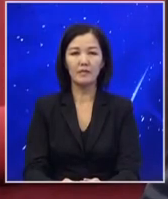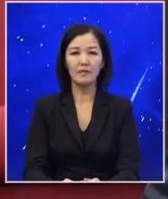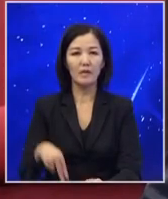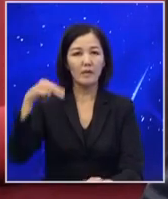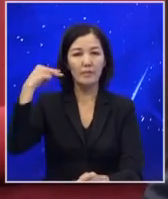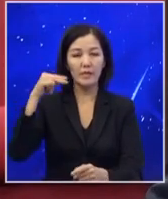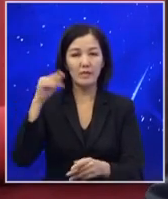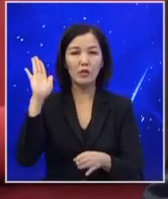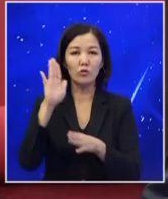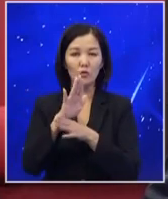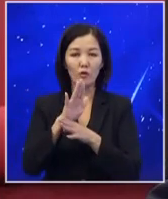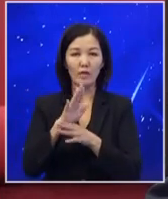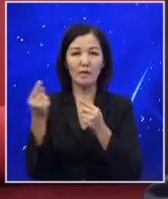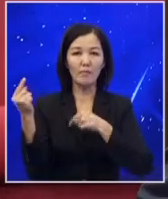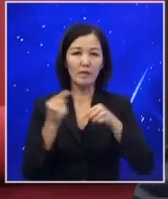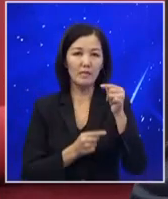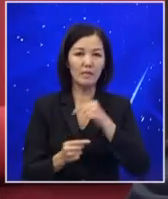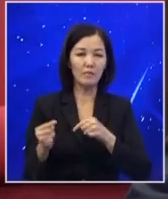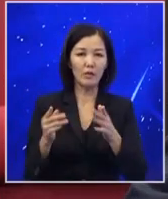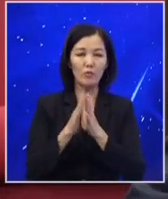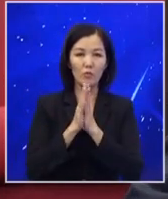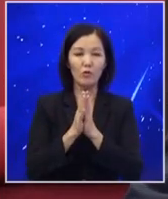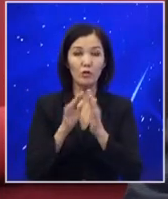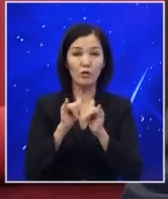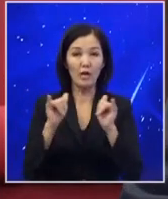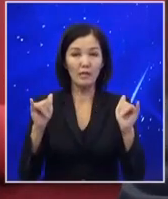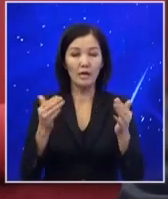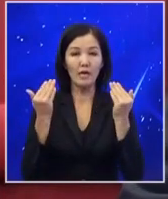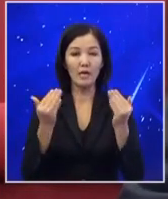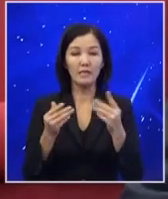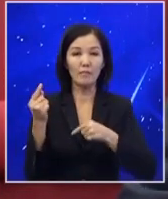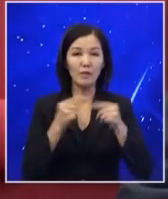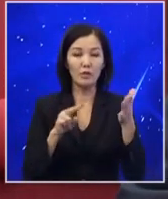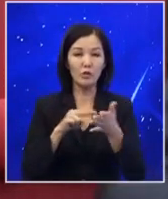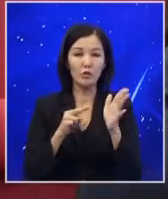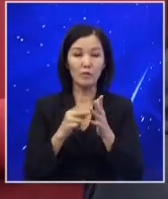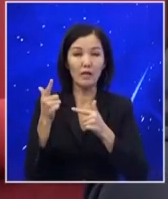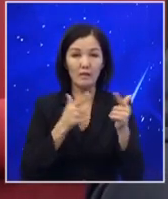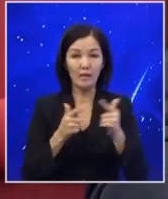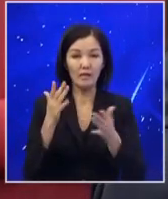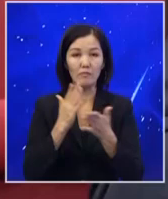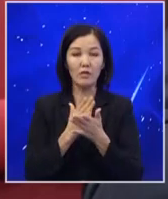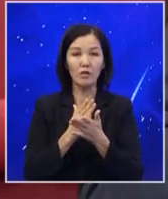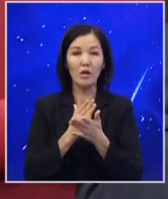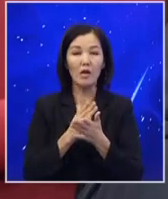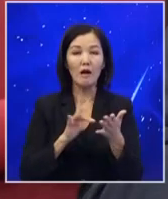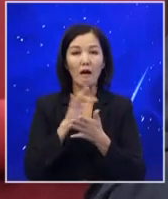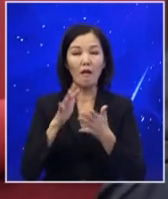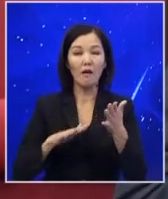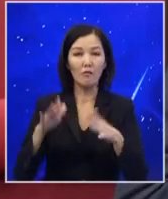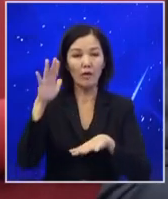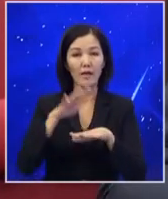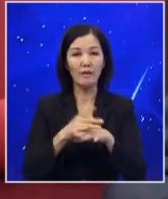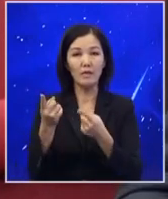Президент жолдауынан кейін бизнесмендерден түсетін өтініштер артқан. Қазір олар бизнес жоспарларын дайындап жатыр. Оған қала, аудан